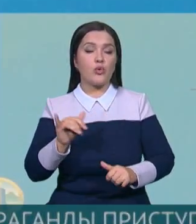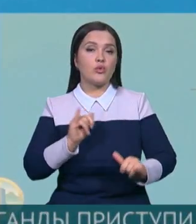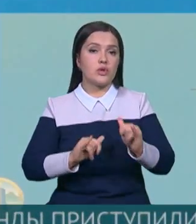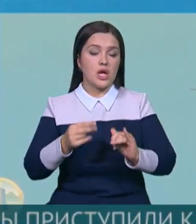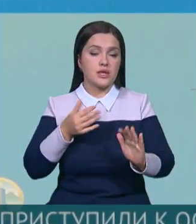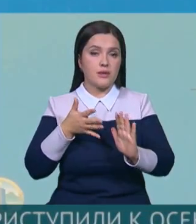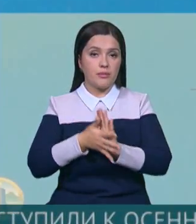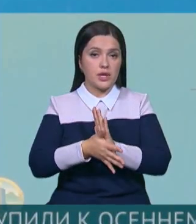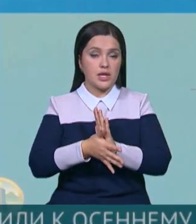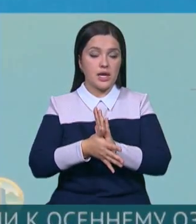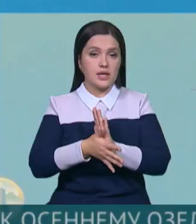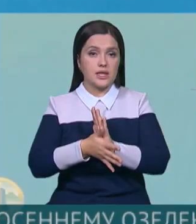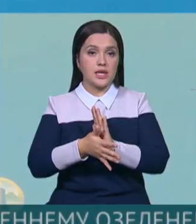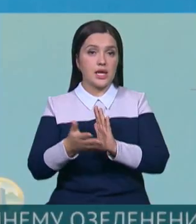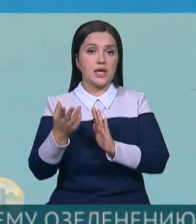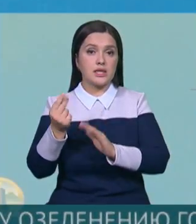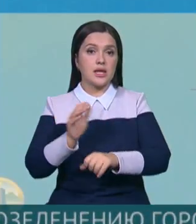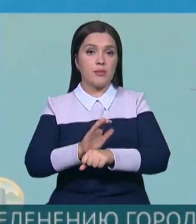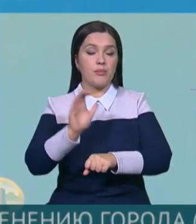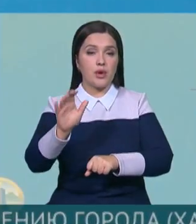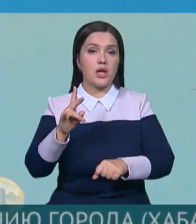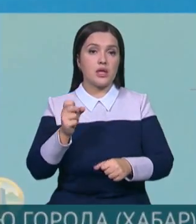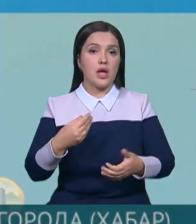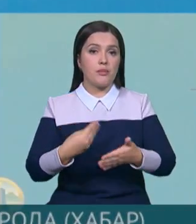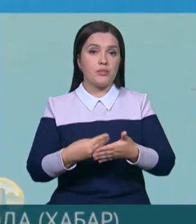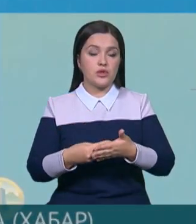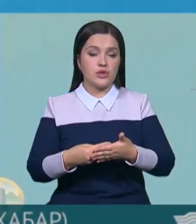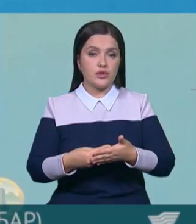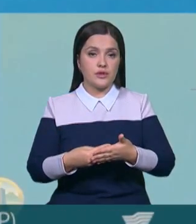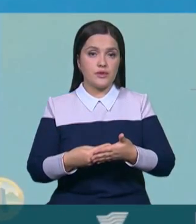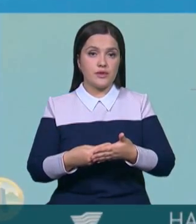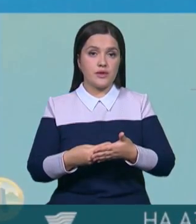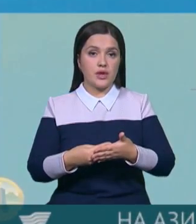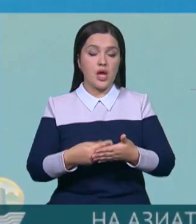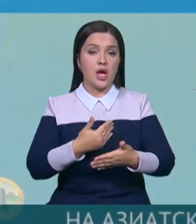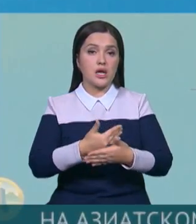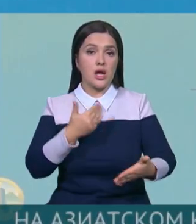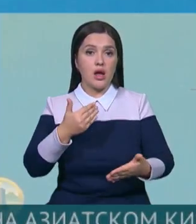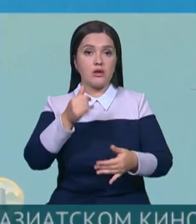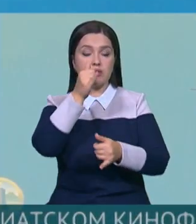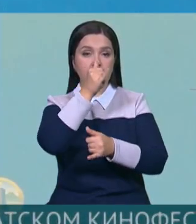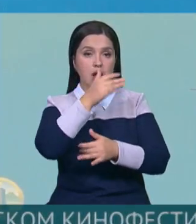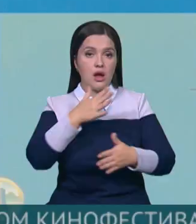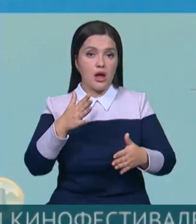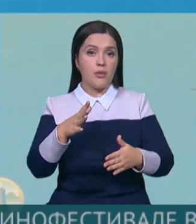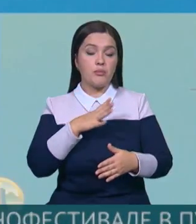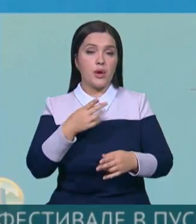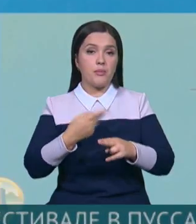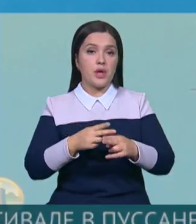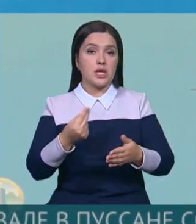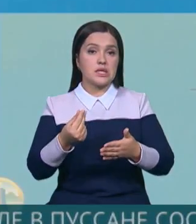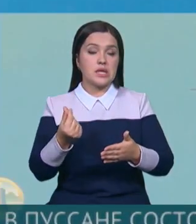потратить те деньги, которые поступают на бюджет СМСУ. Раньше это было невозможно в связи с тем, что все эти